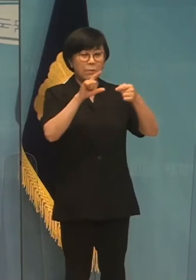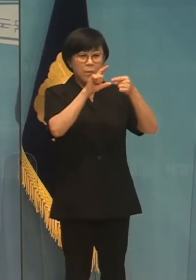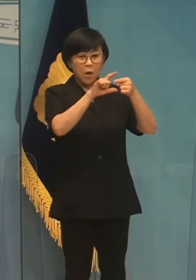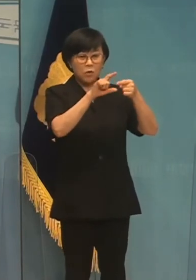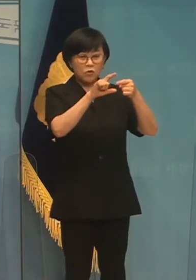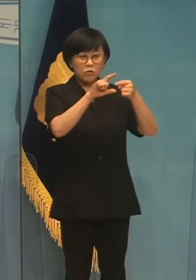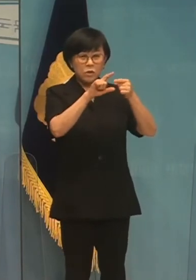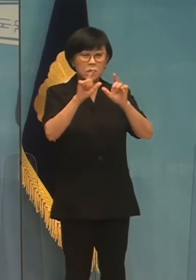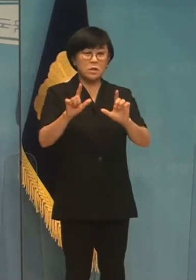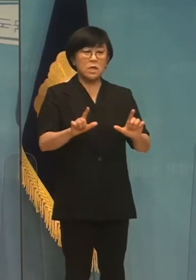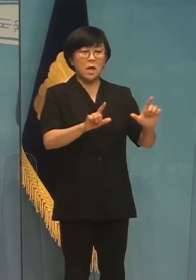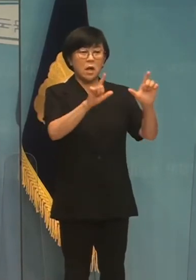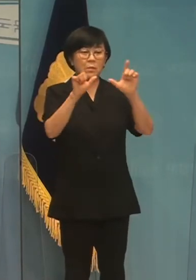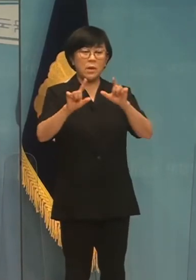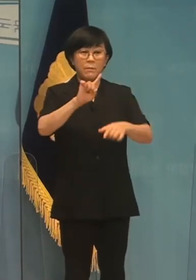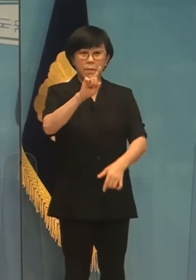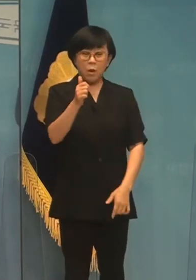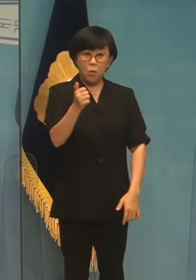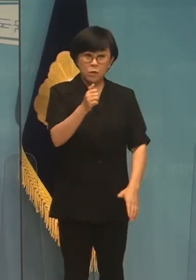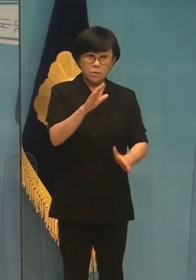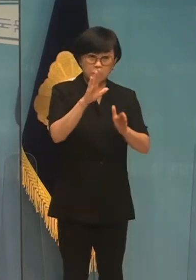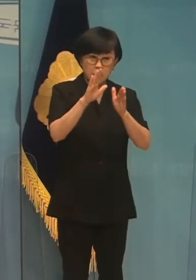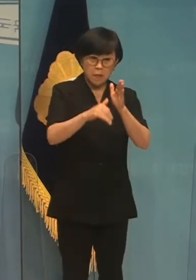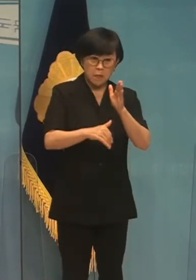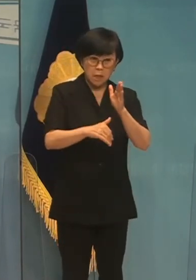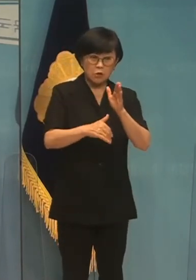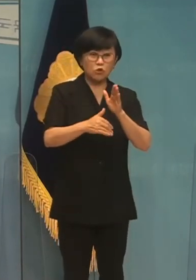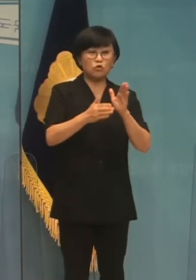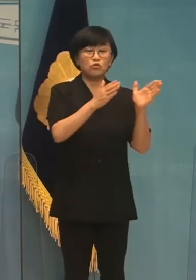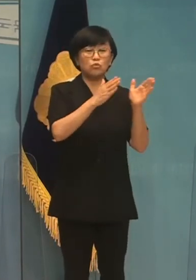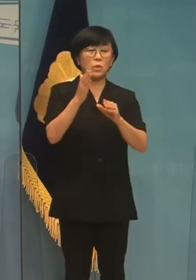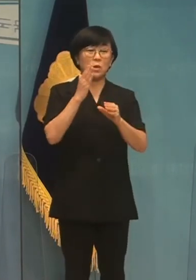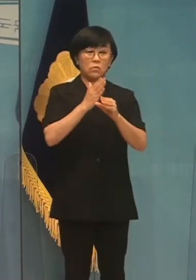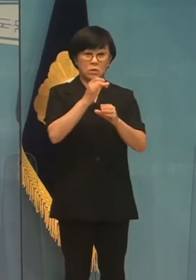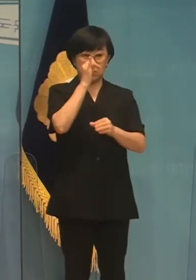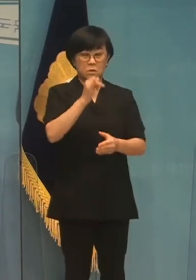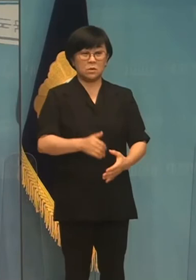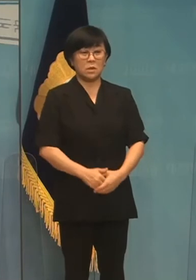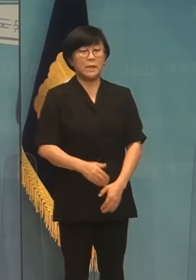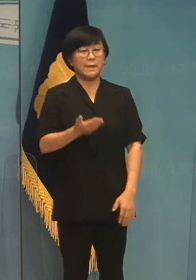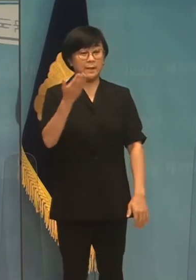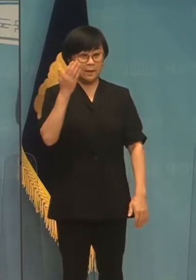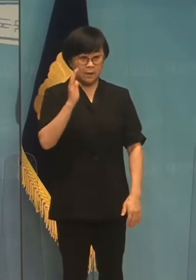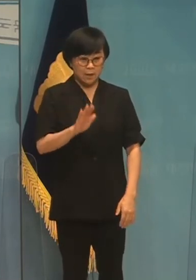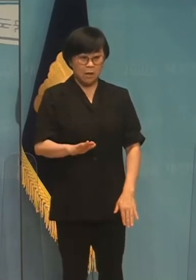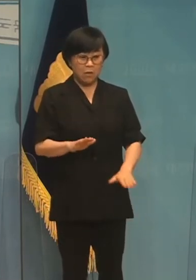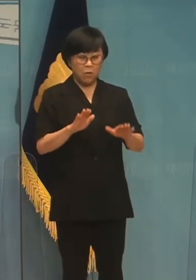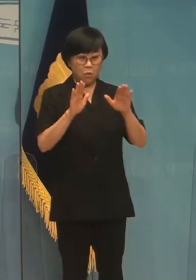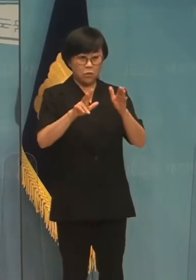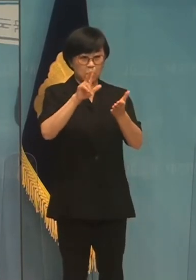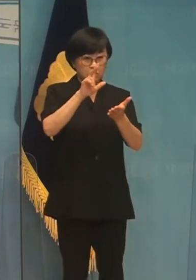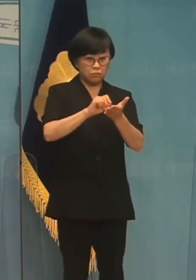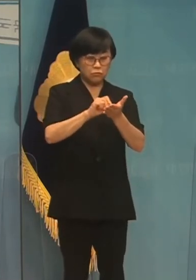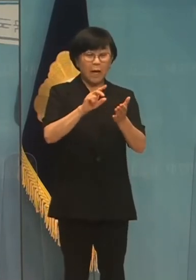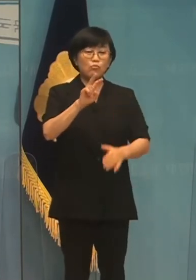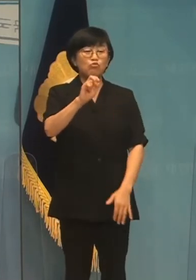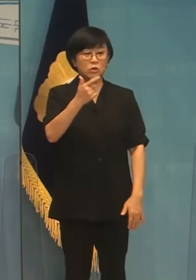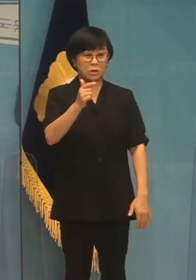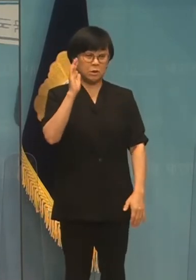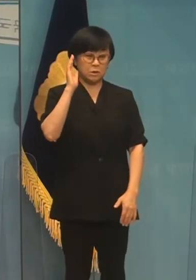수명 150세 시대를 준비하고 있습니다. 하지만 오늘의 문재인